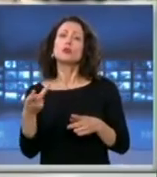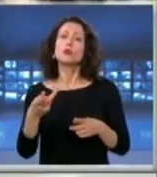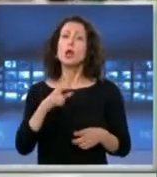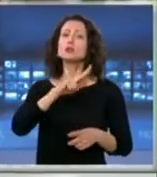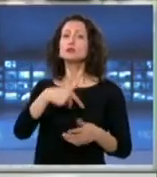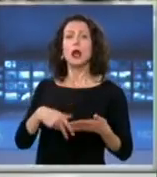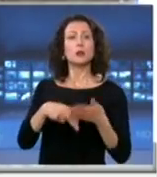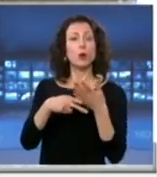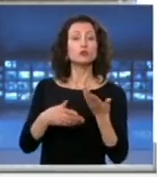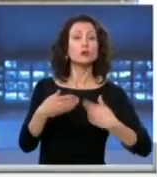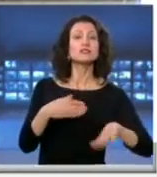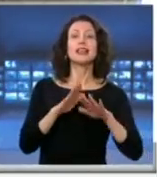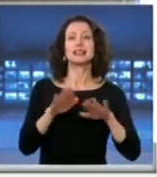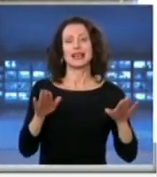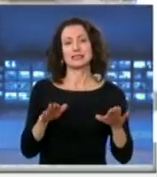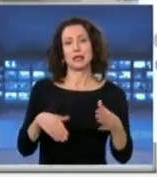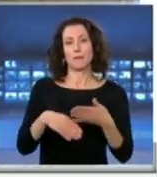детски надбавки.